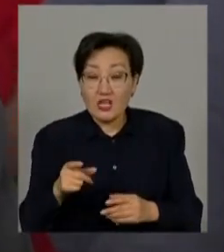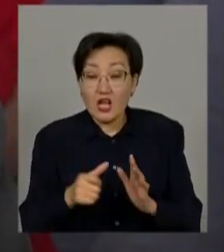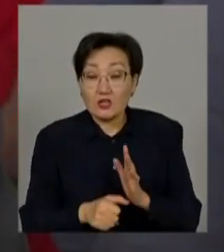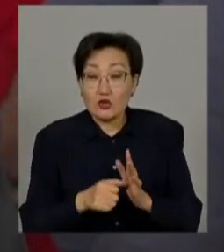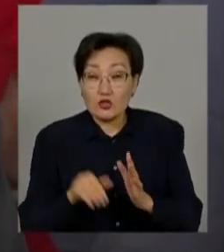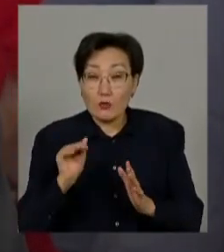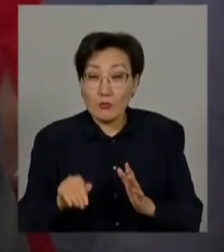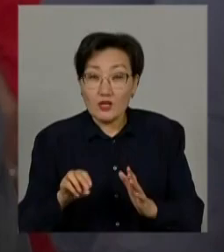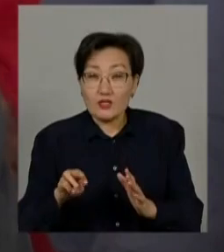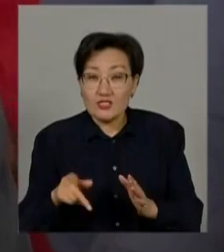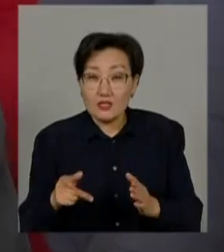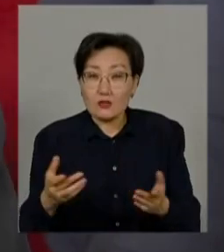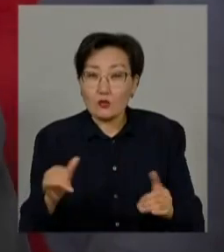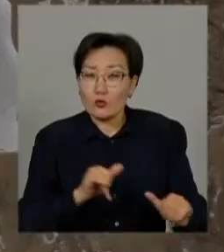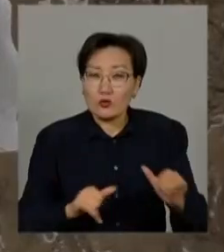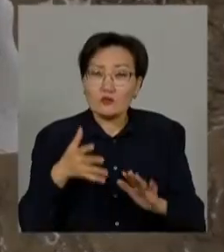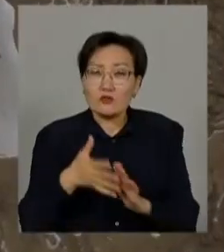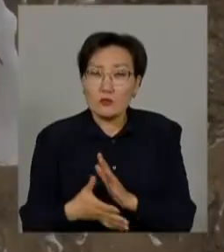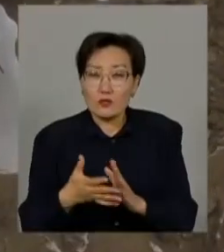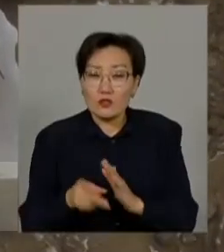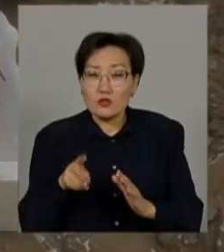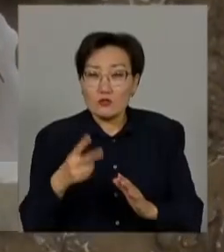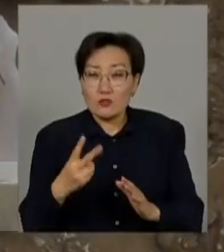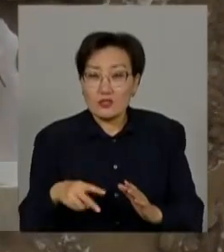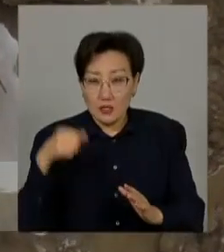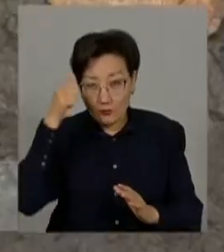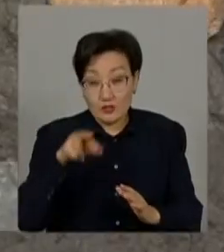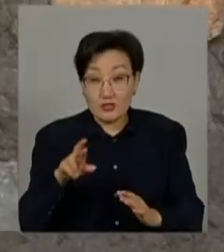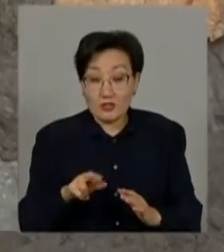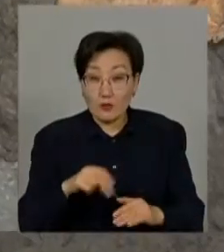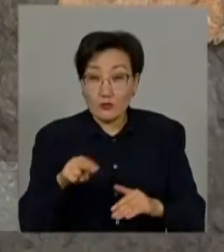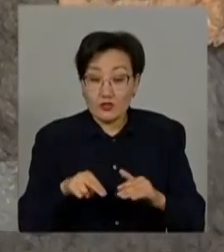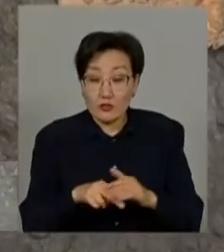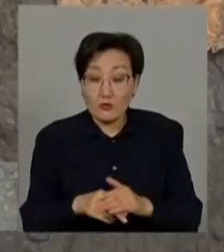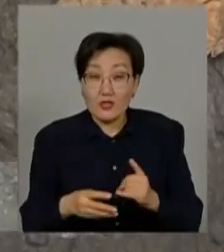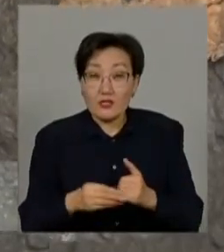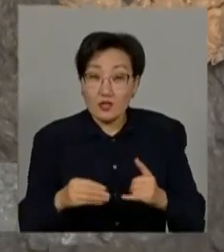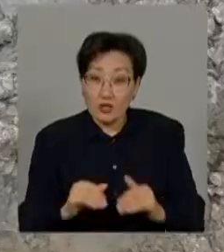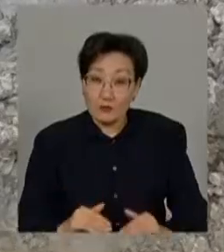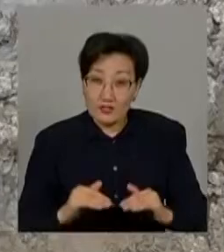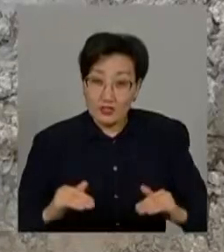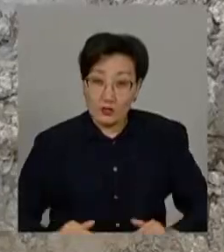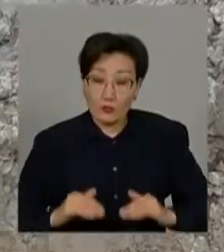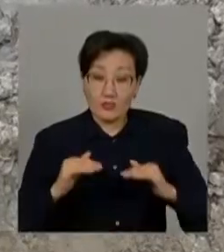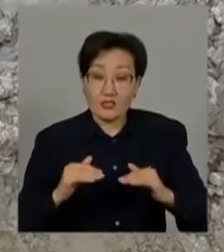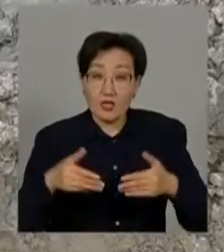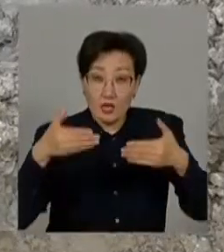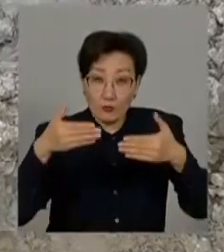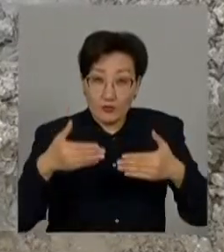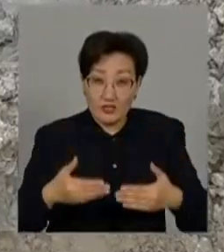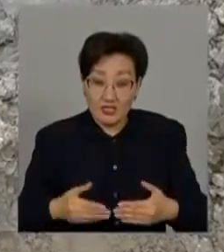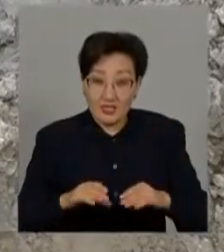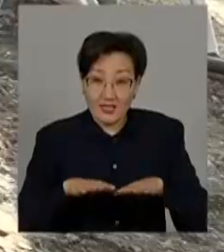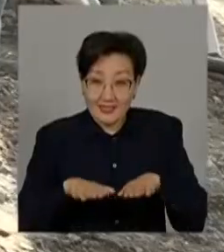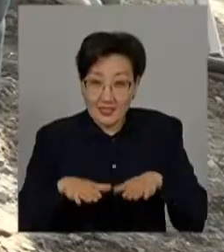600 мың ақша. Ол қайда кетті? 2020-ның қаңтарындақ жер астындағы судың деңгейі көтеріліп, мектептің қабырғасымен едені